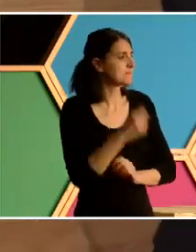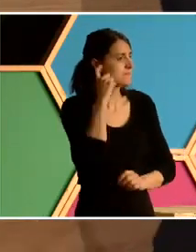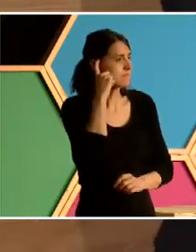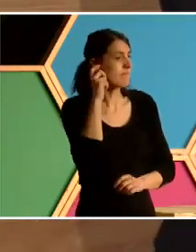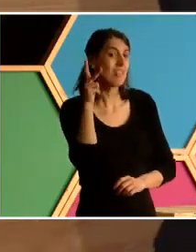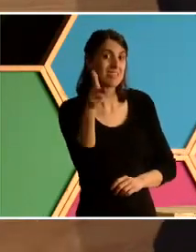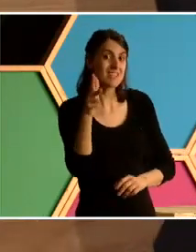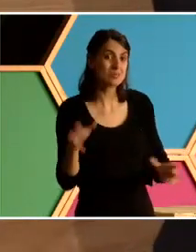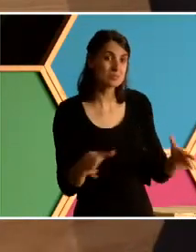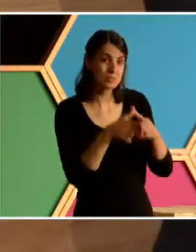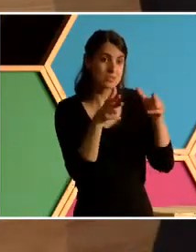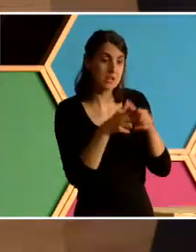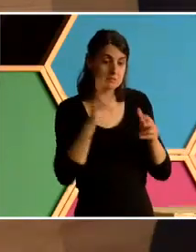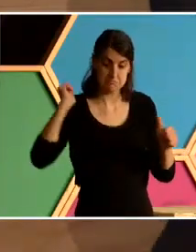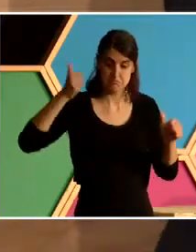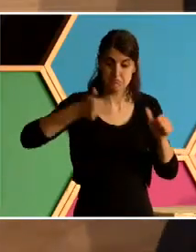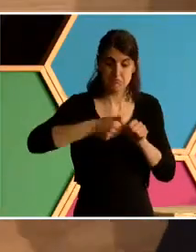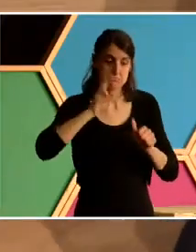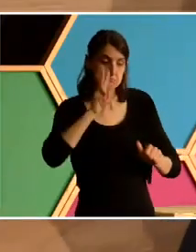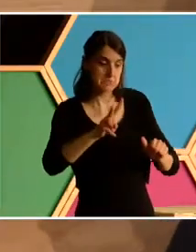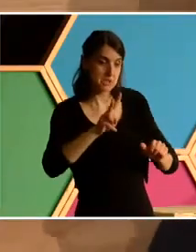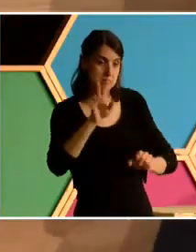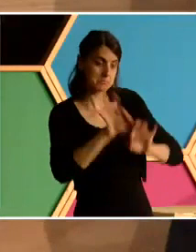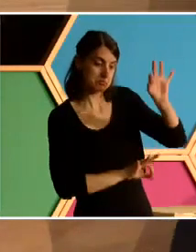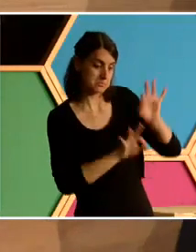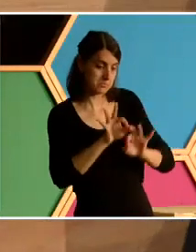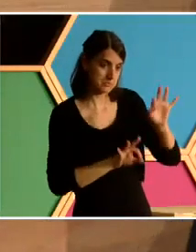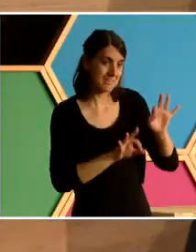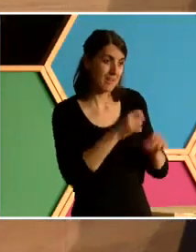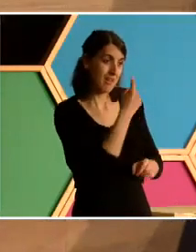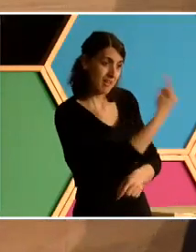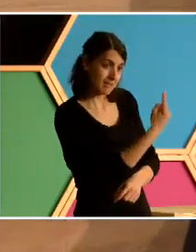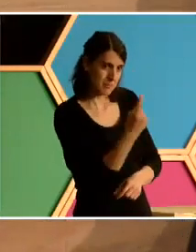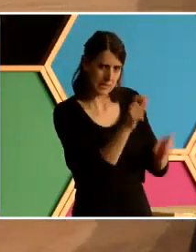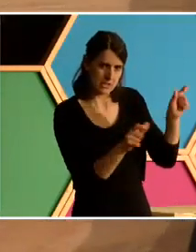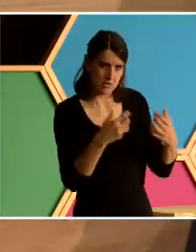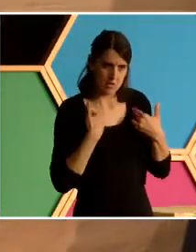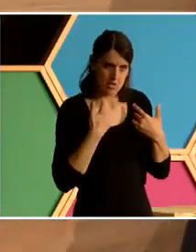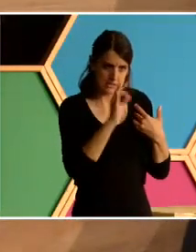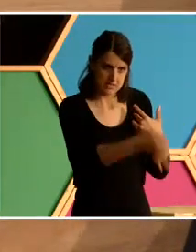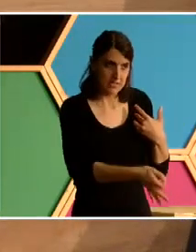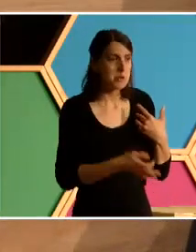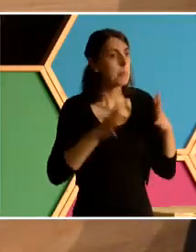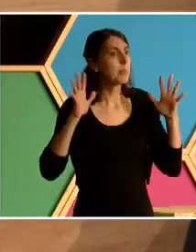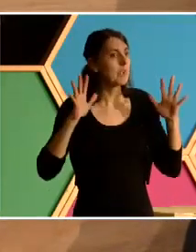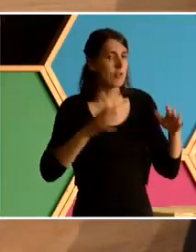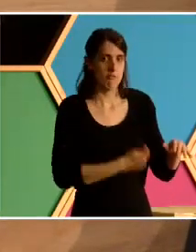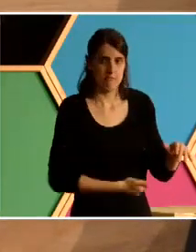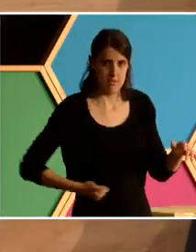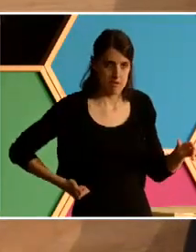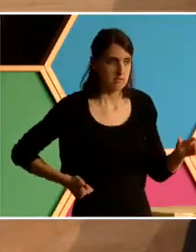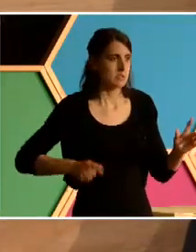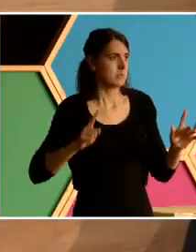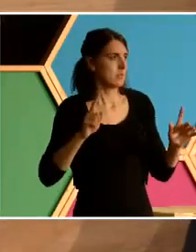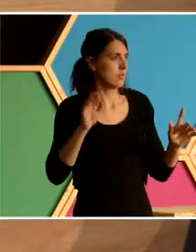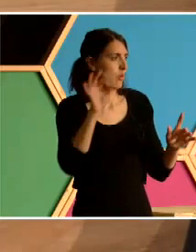si mirem estadísticament, no individualment, perquè individualment hi ha molta gent que pateix, veurem que hi ha grans xifres pel que es refereix a la fam, grans